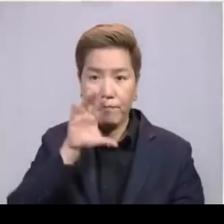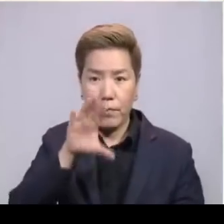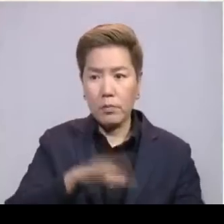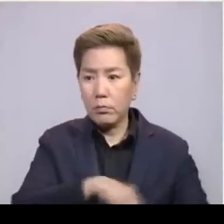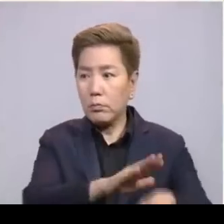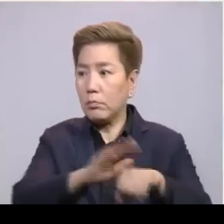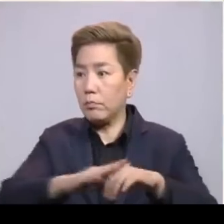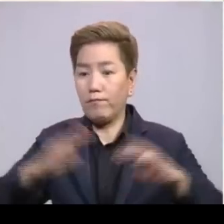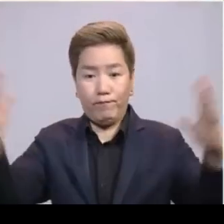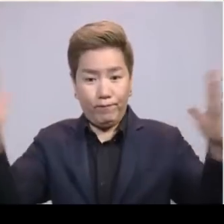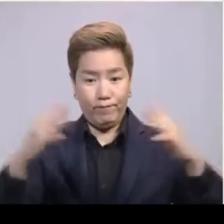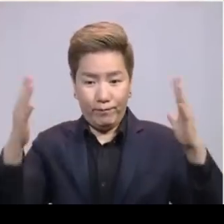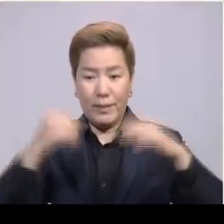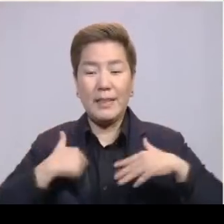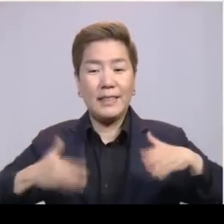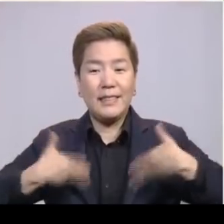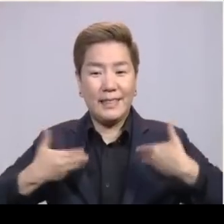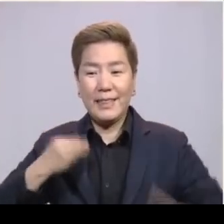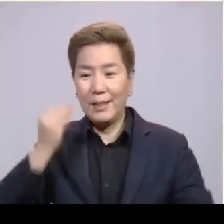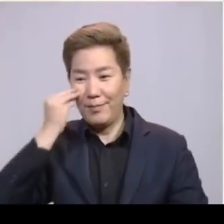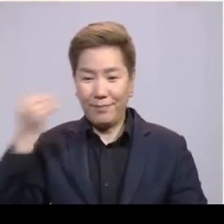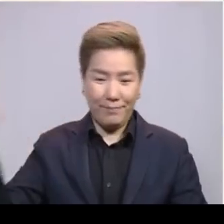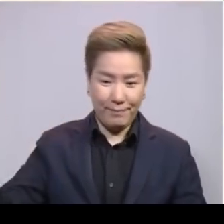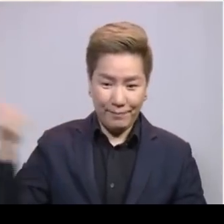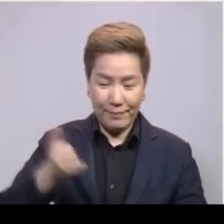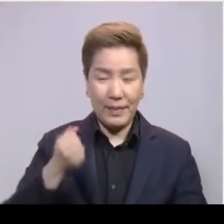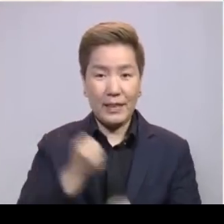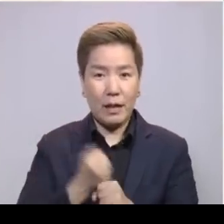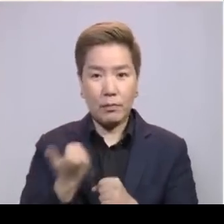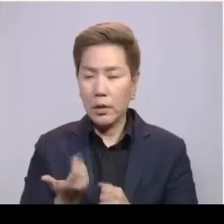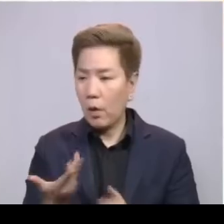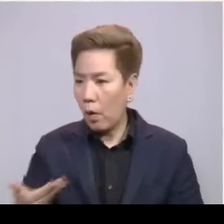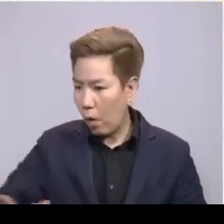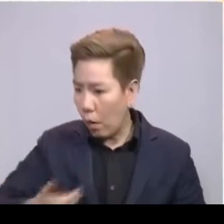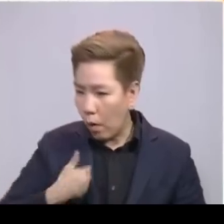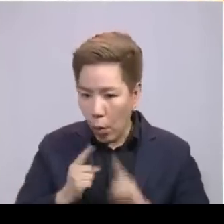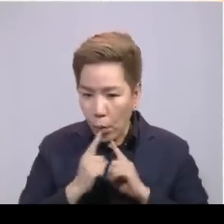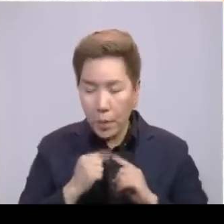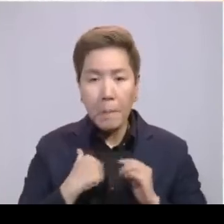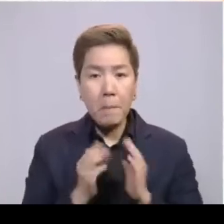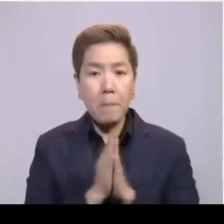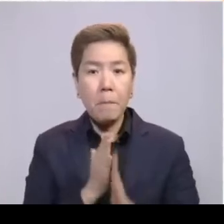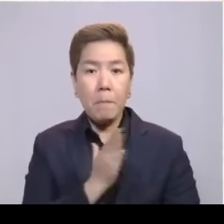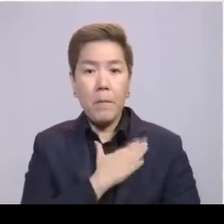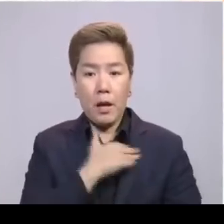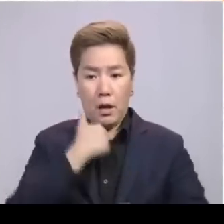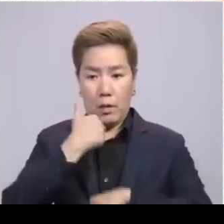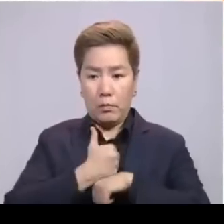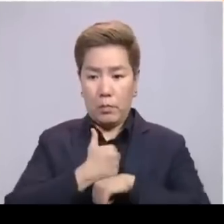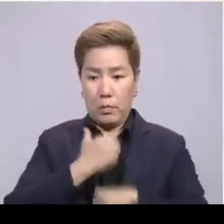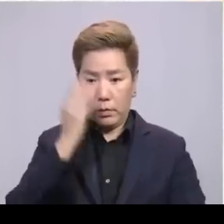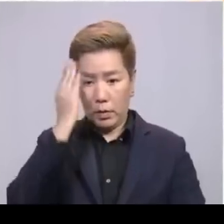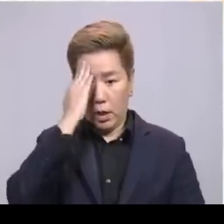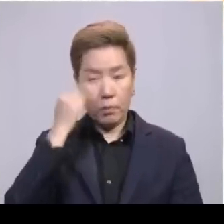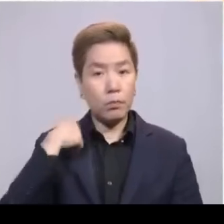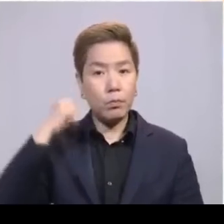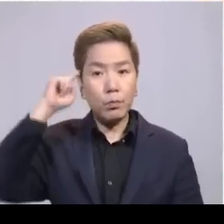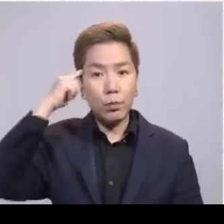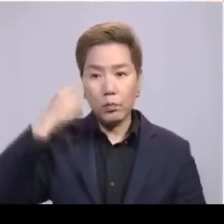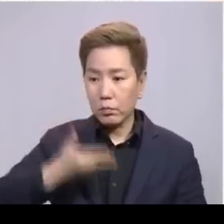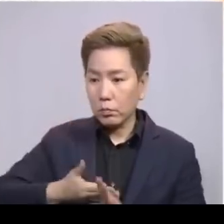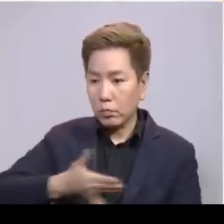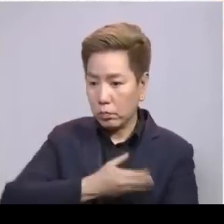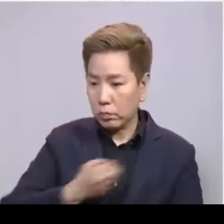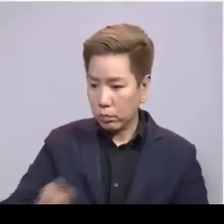ประกาศเชิญชวนและยินดีต้อนรับคุณวิทาให้มาร่วมยินดีที่วัดโดยไม่ได้มีการปรึกษาหรือว่าแจ้งให้ทางท่านเจ้าอาวาสทราบก่อน